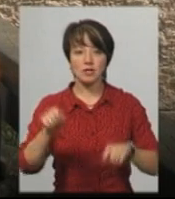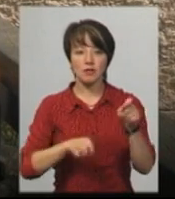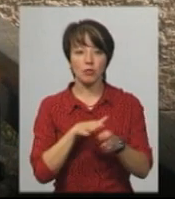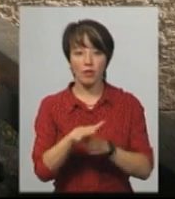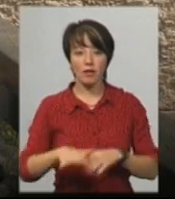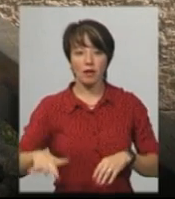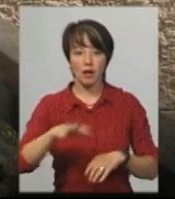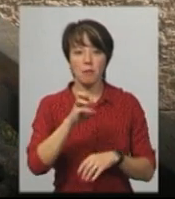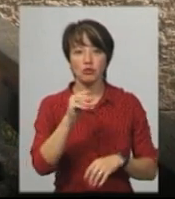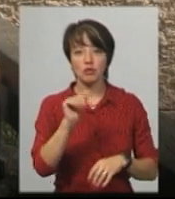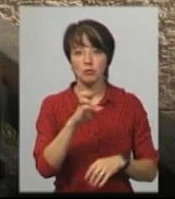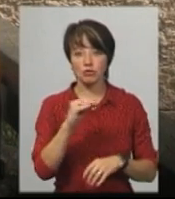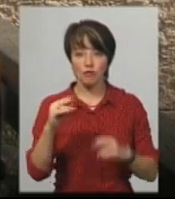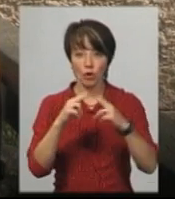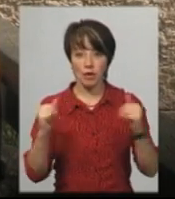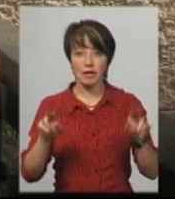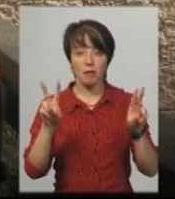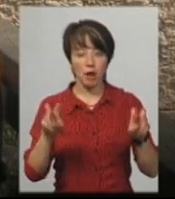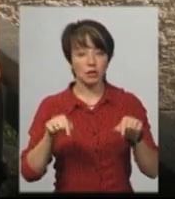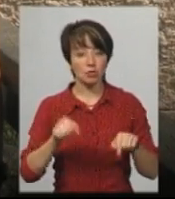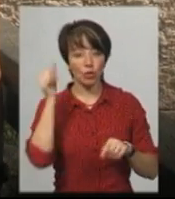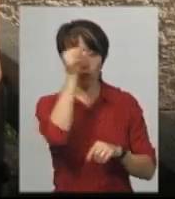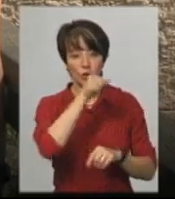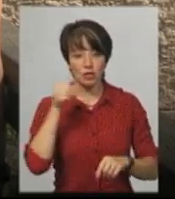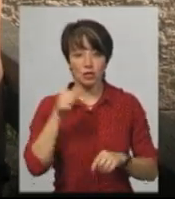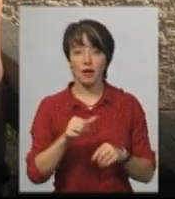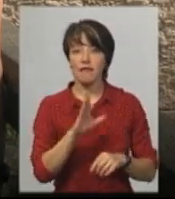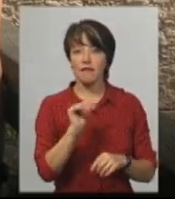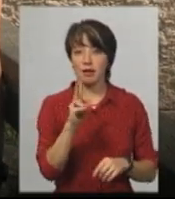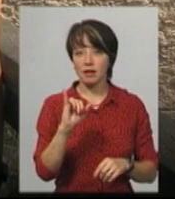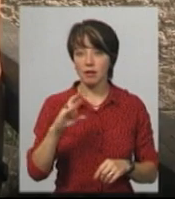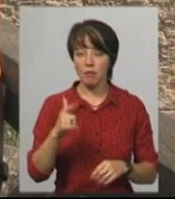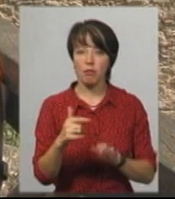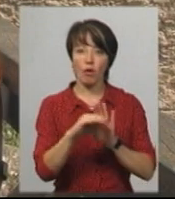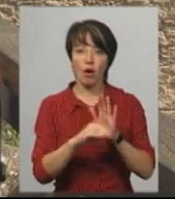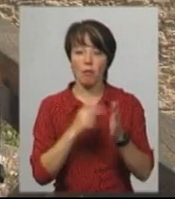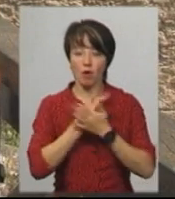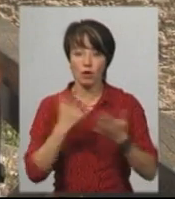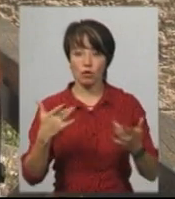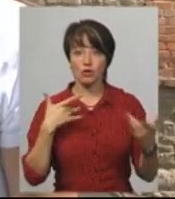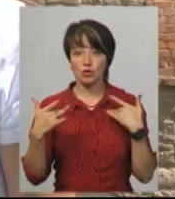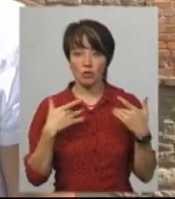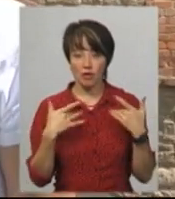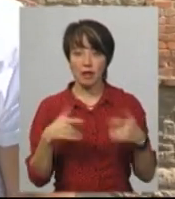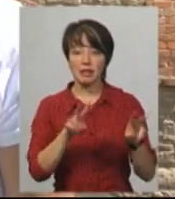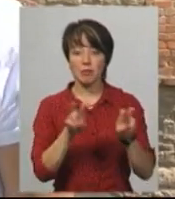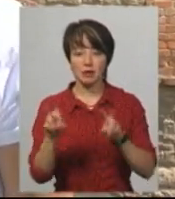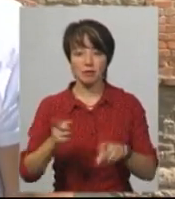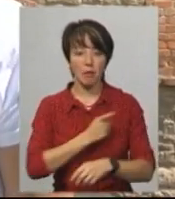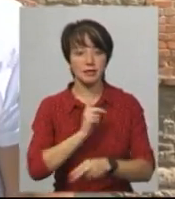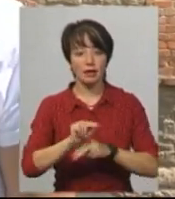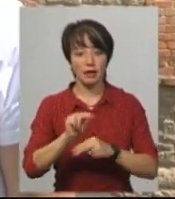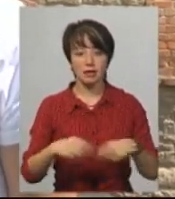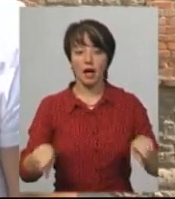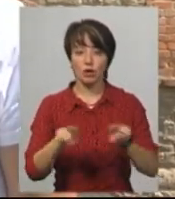на території Меджибіської фортеці. Тематика цьогорічного – вікінги. У програмі показове шоу лицарів та вікінгів, тематичні майстер-класи,